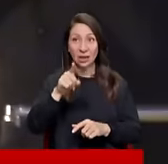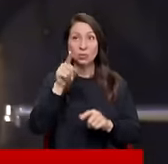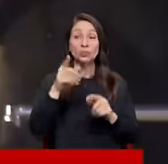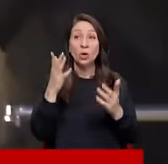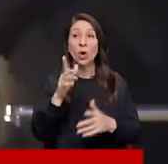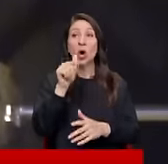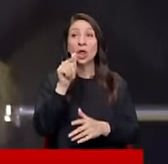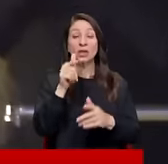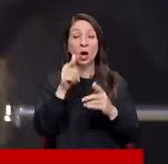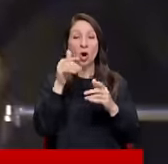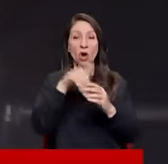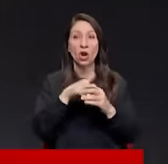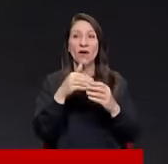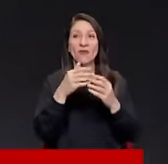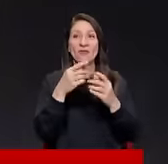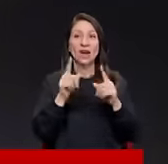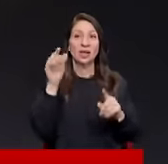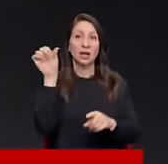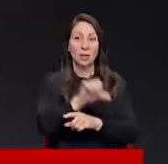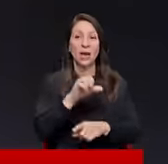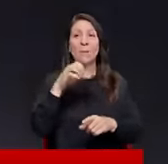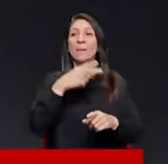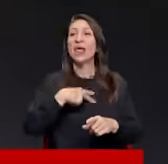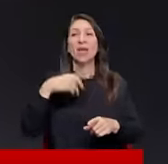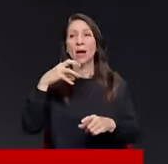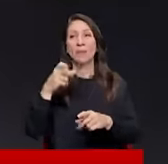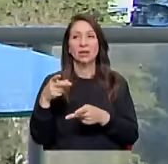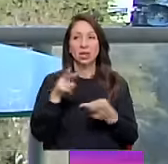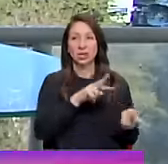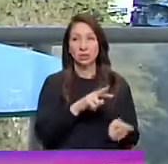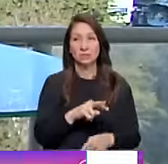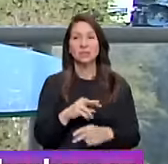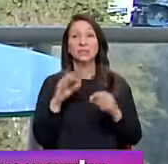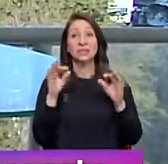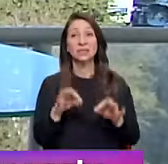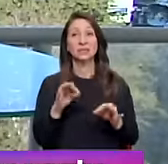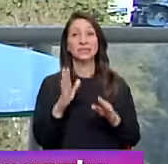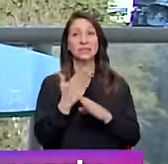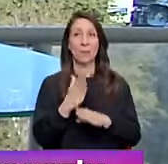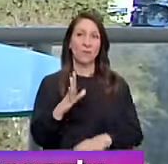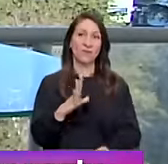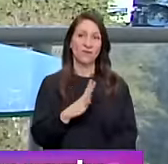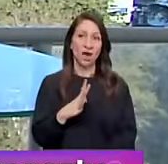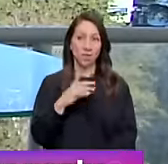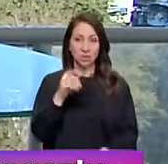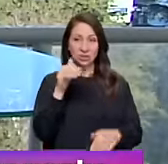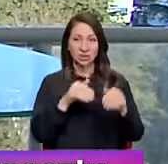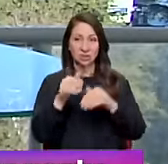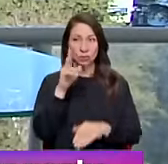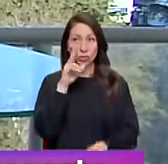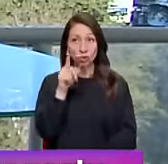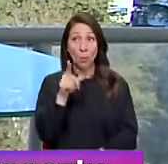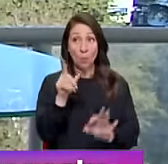kez 16 oy farkla kaybetti. Belediye AK Parti'ye geçti. Şimdi sebebi var bu seçim